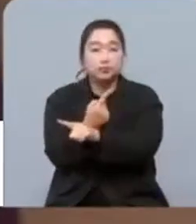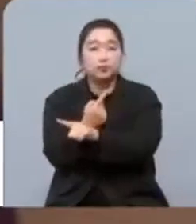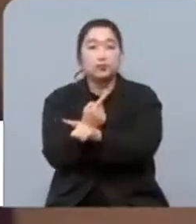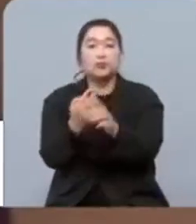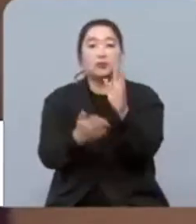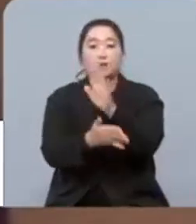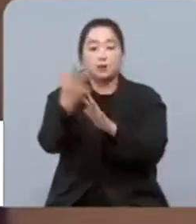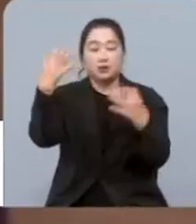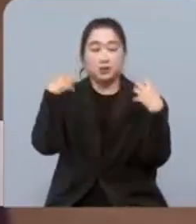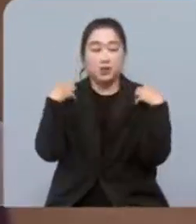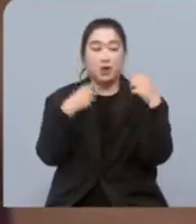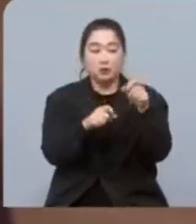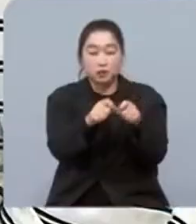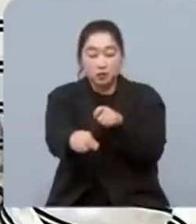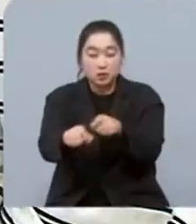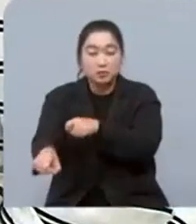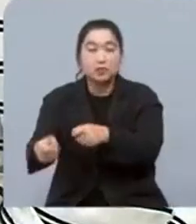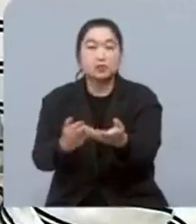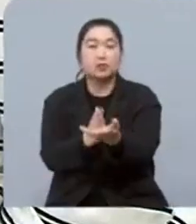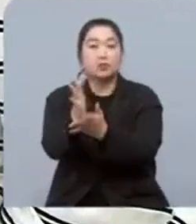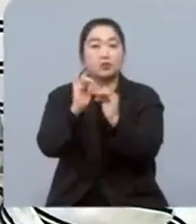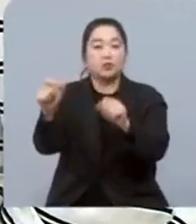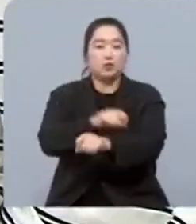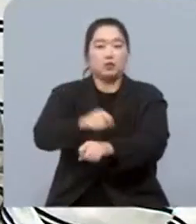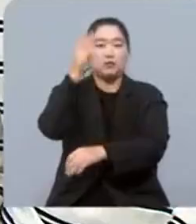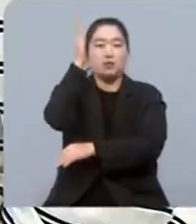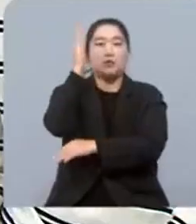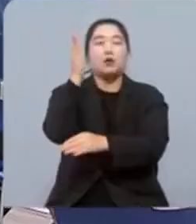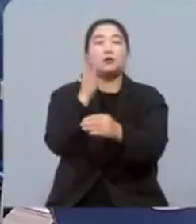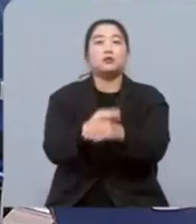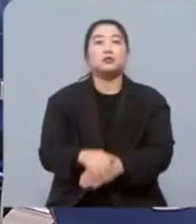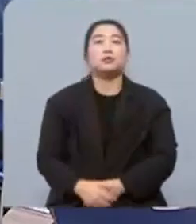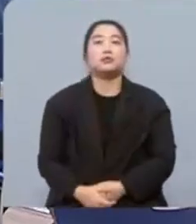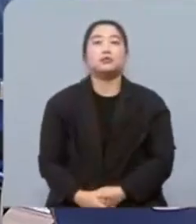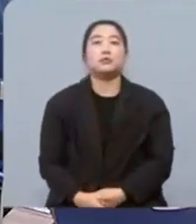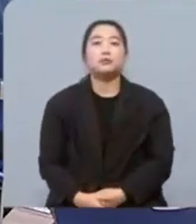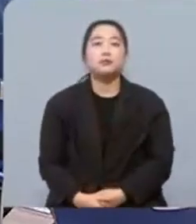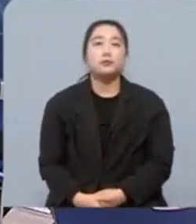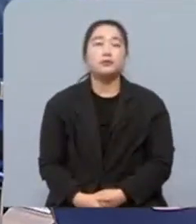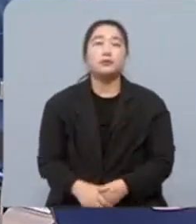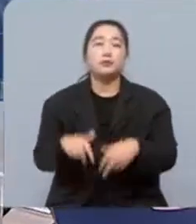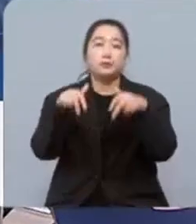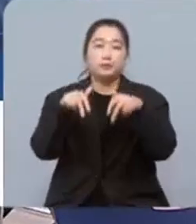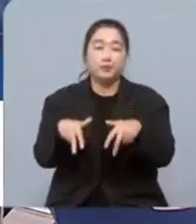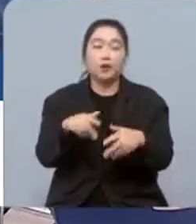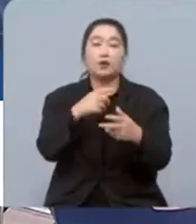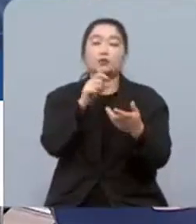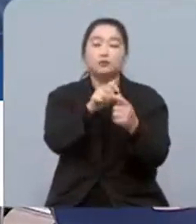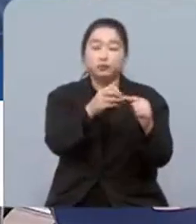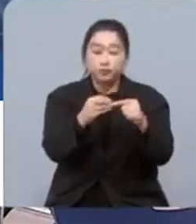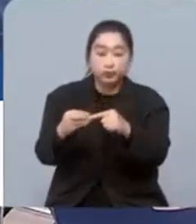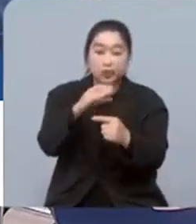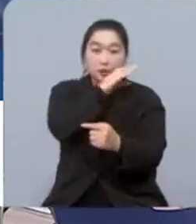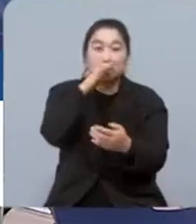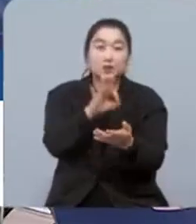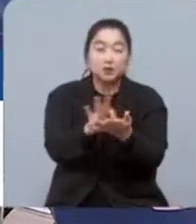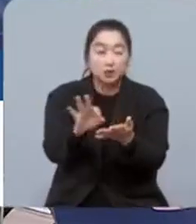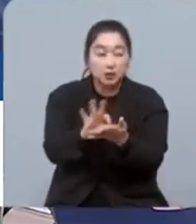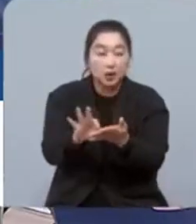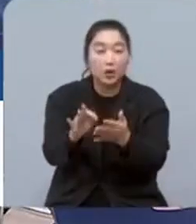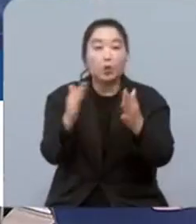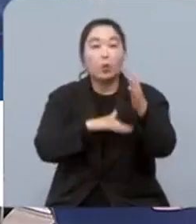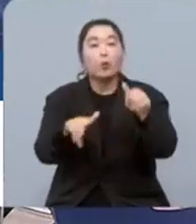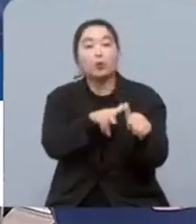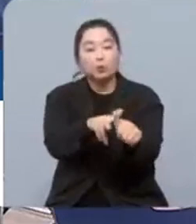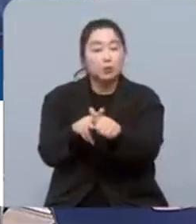구청에서 우리말 전문가의 특강까지 진행하고 있습니다. 직원들이 국어를 바르게 씀으로써 그로 인한 이제